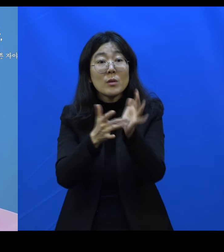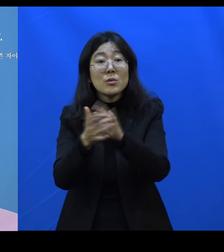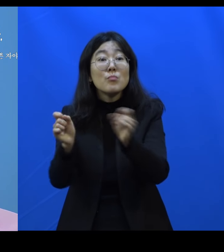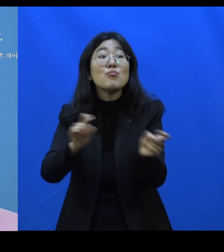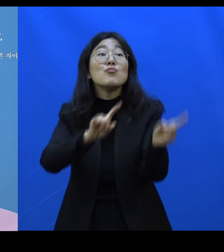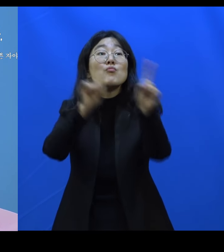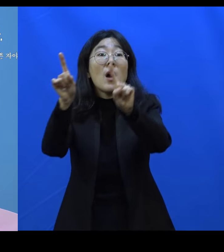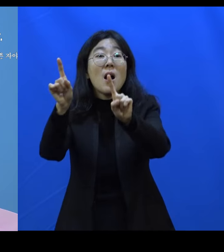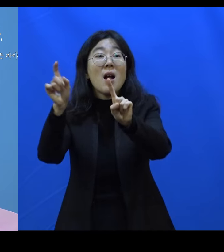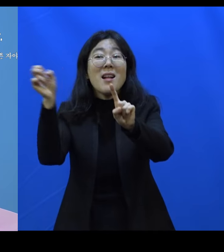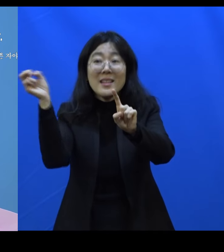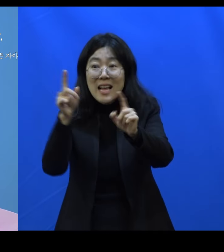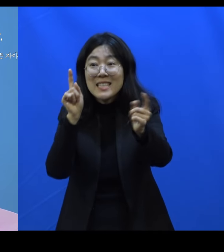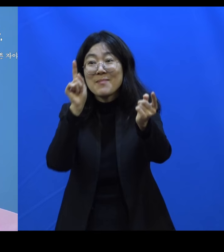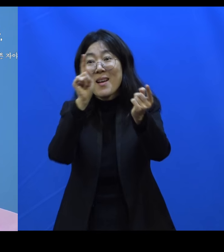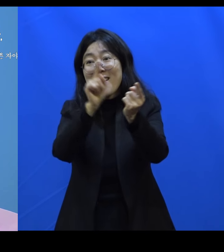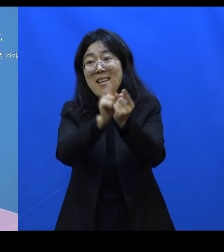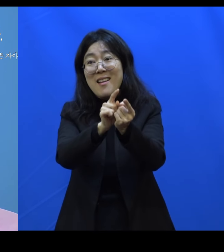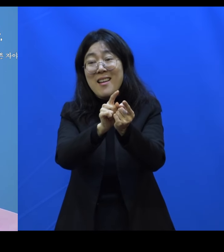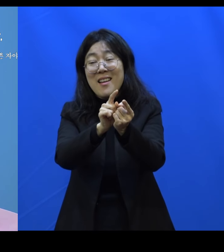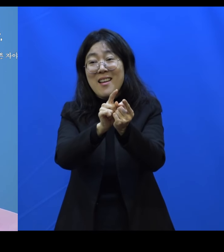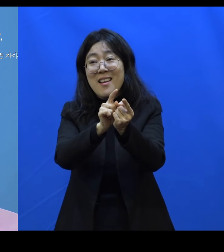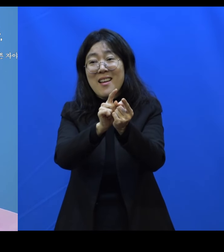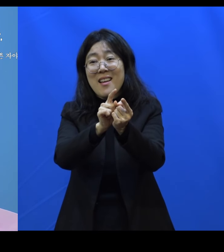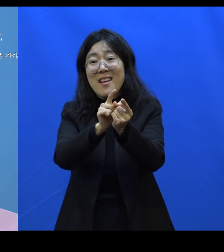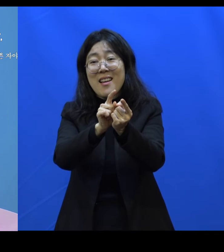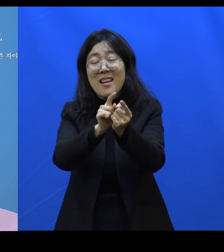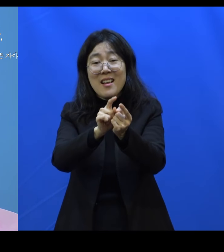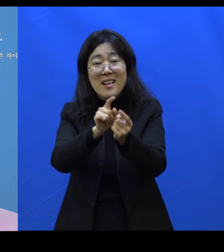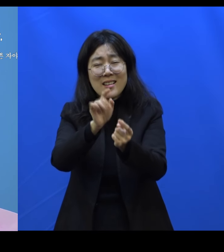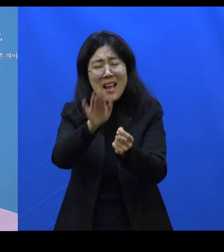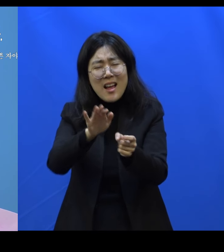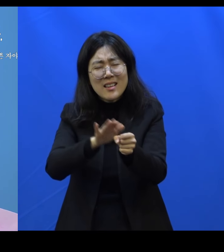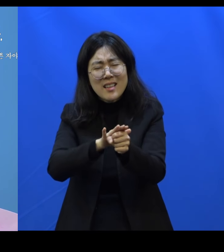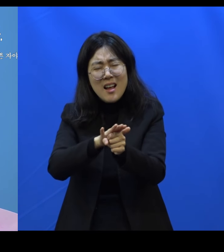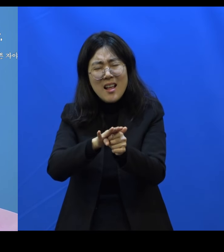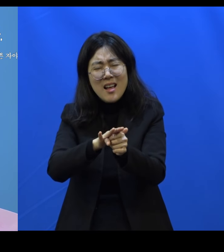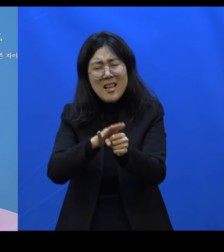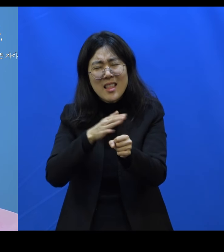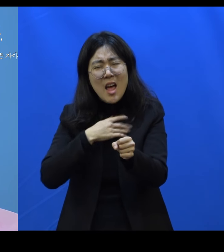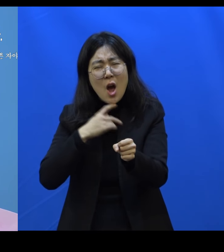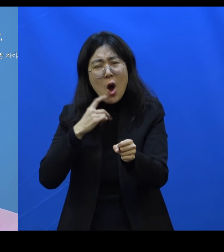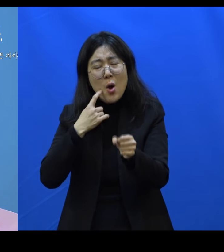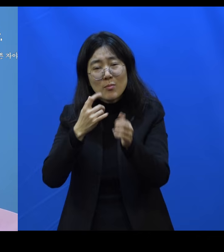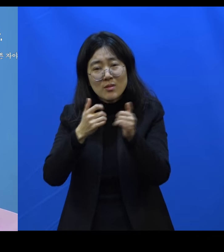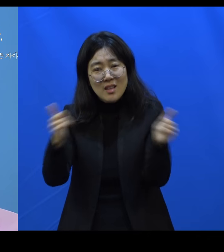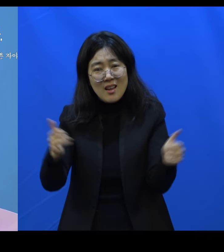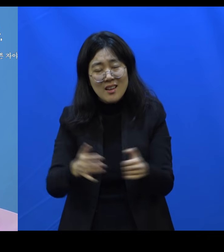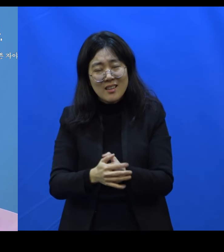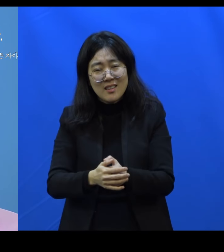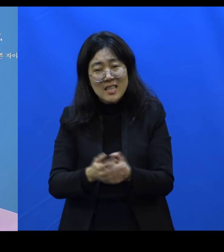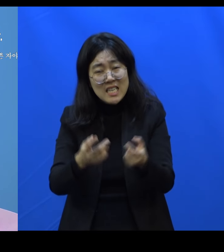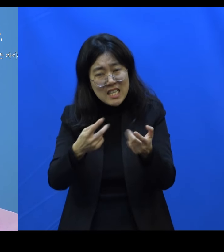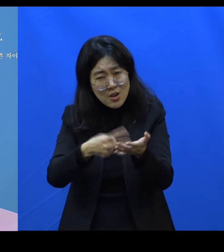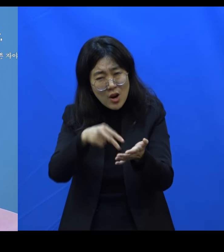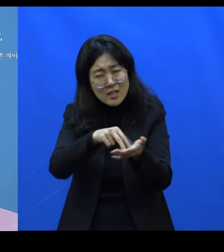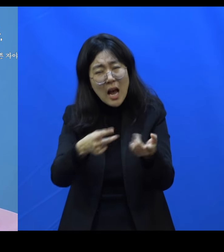만납니다. 그리고 그 주님이 나의 사랑, 나의 의협번자야. 일어나서 함께